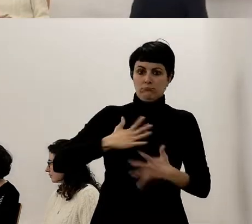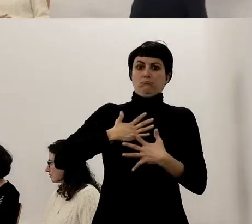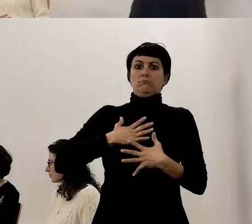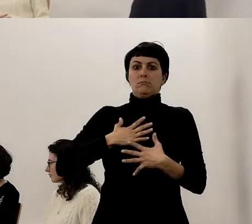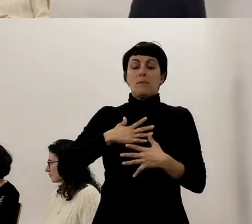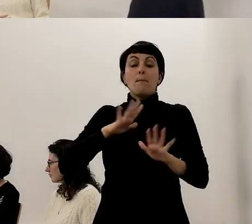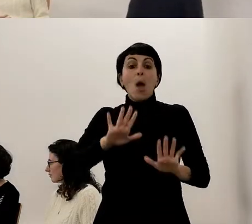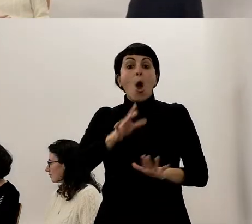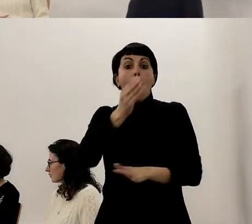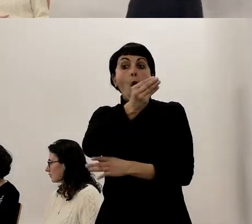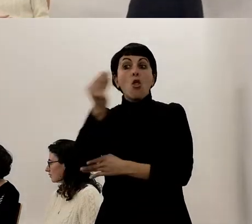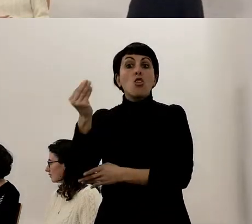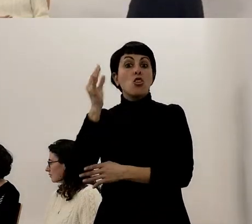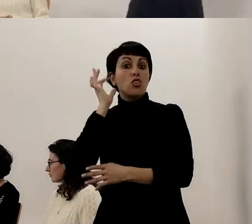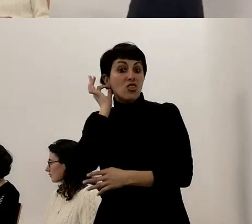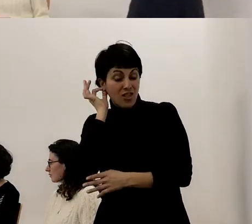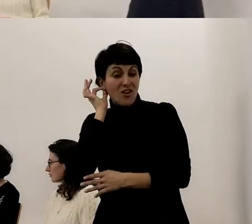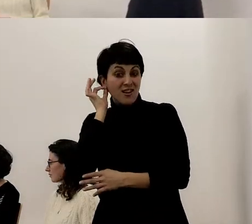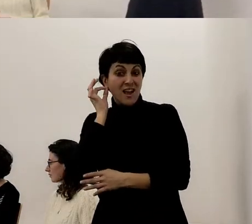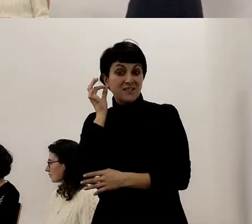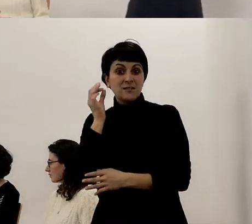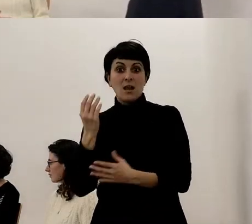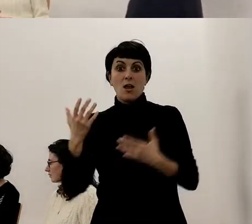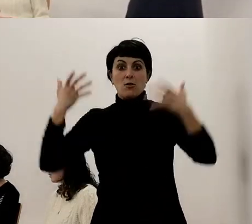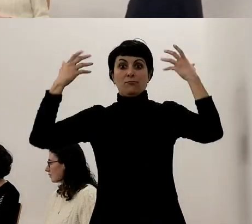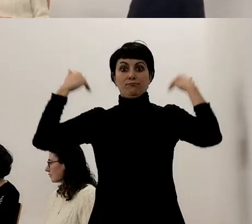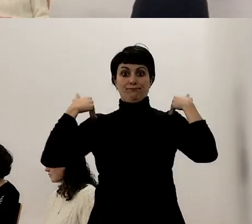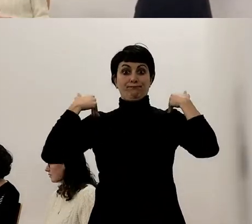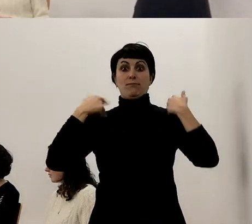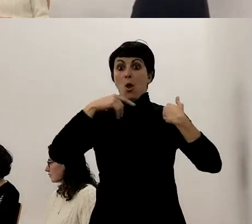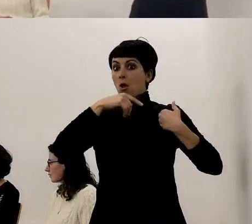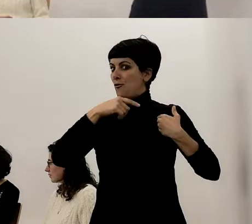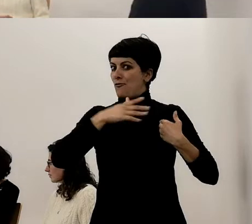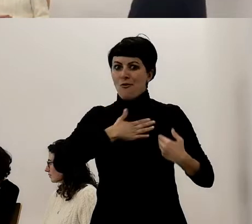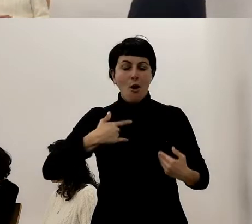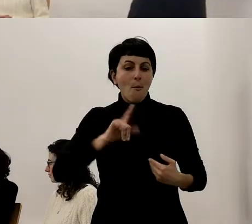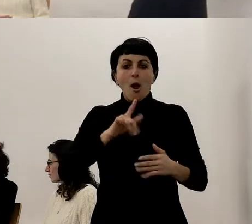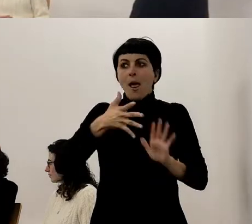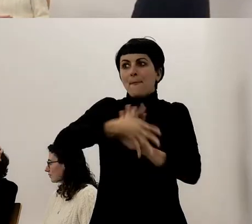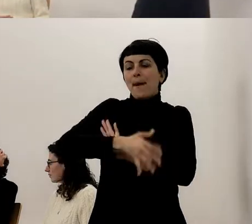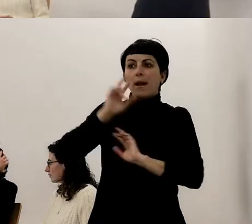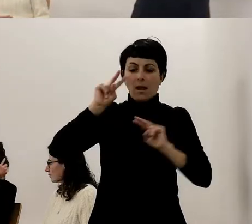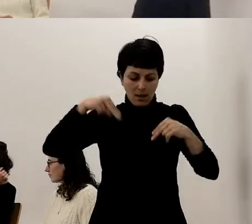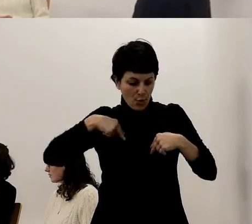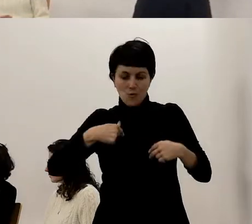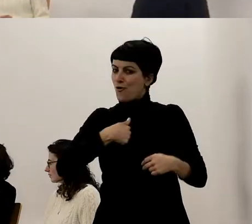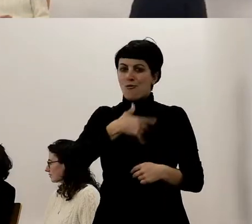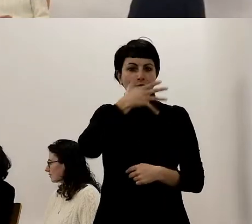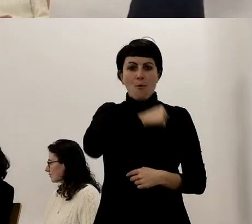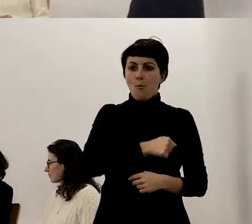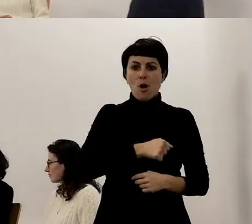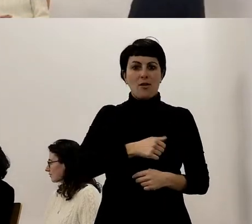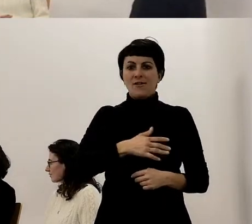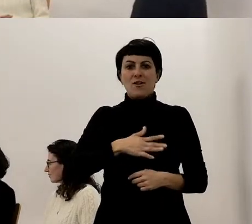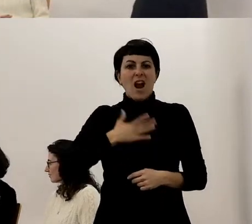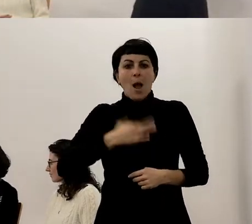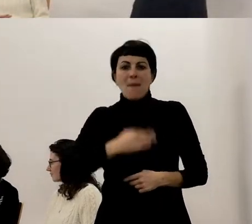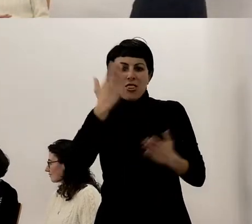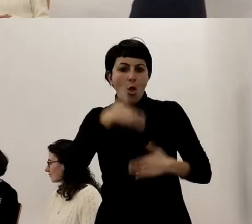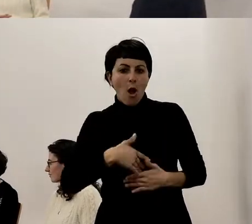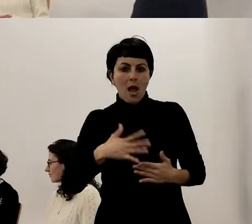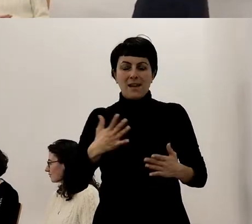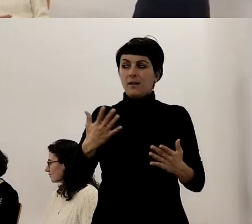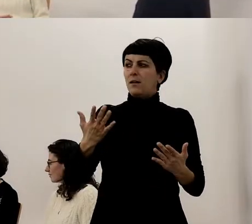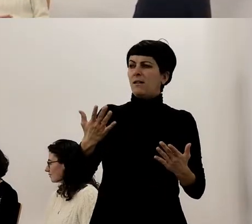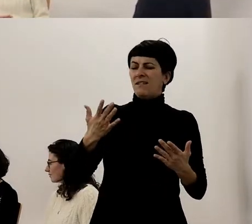perquè temen que no ho puguin portar. I és una cosa que crec que hem de, no sé com, però hem